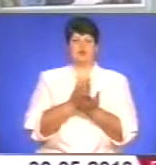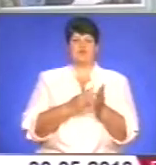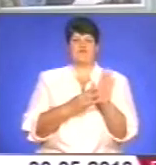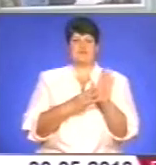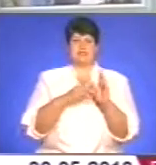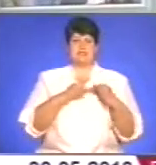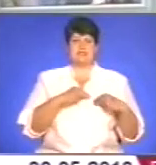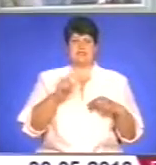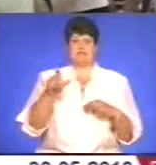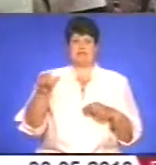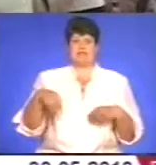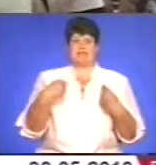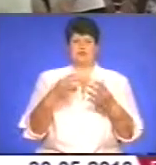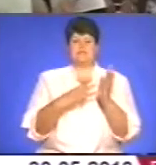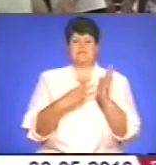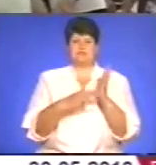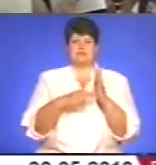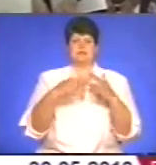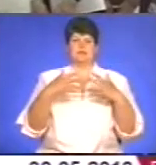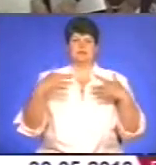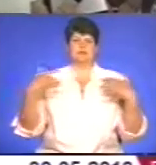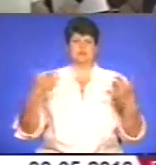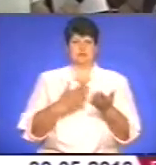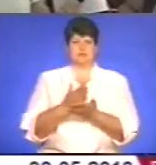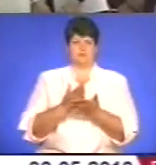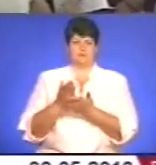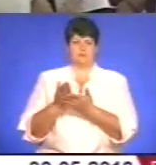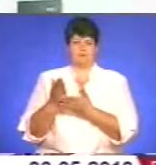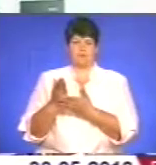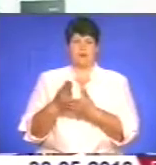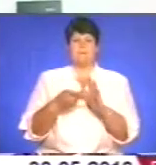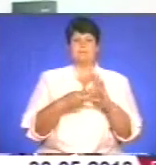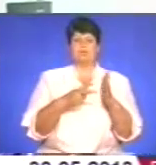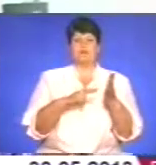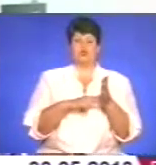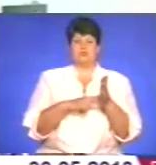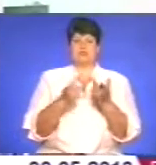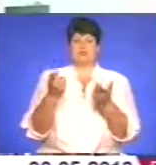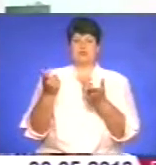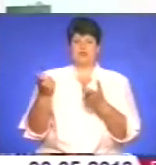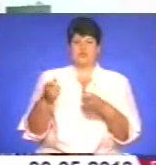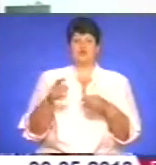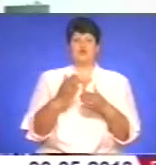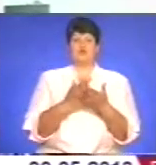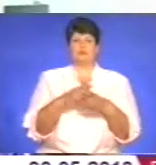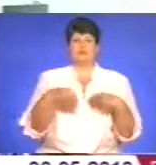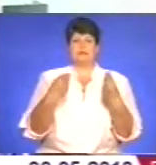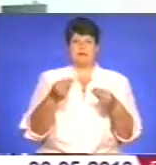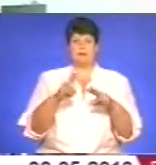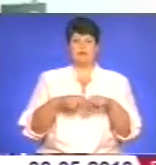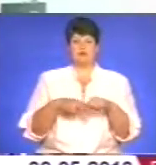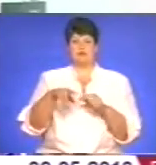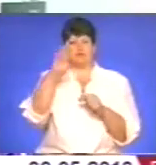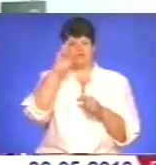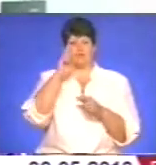які надають 70 видів адмінпослуг. Планується залучити службу, яка видає паспорти,